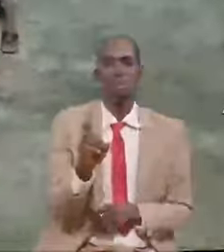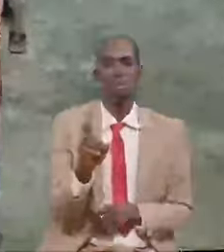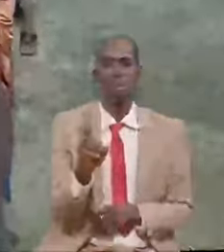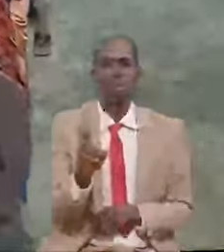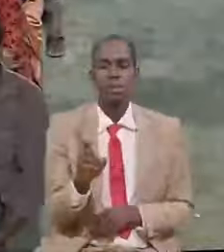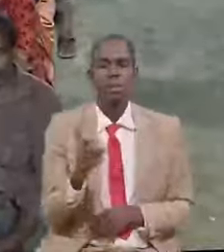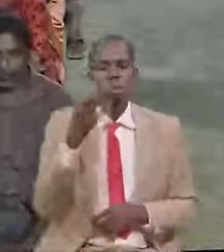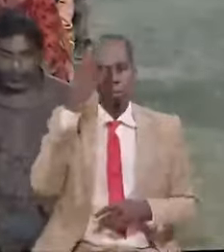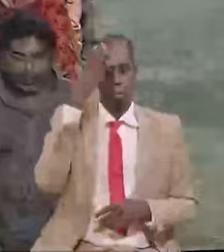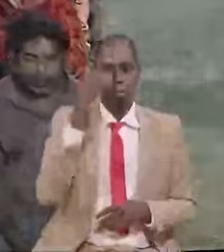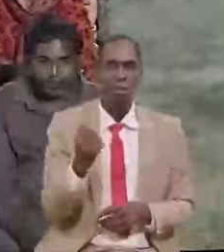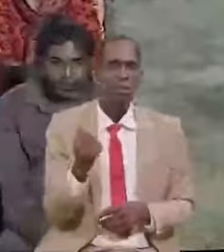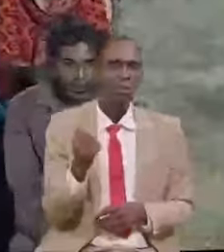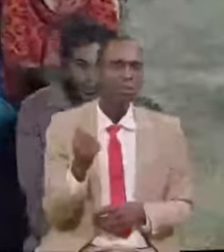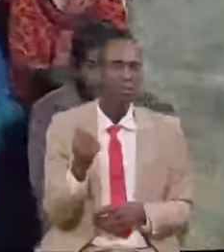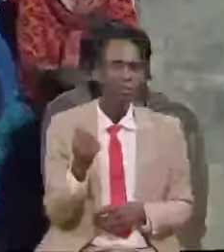Pourquoi est-ce qu'il me parle aujourd'hui?